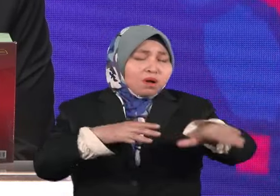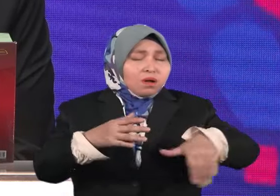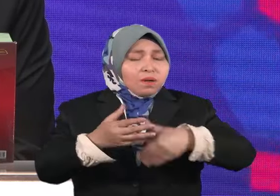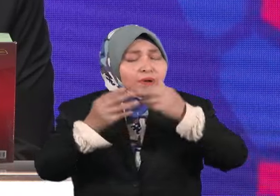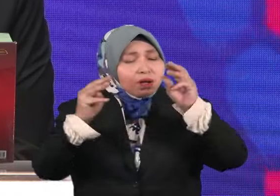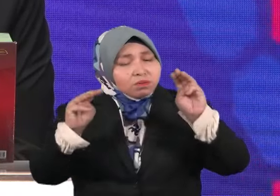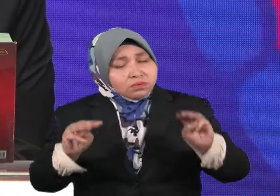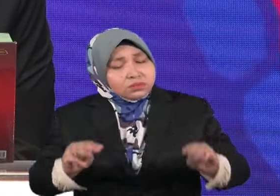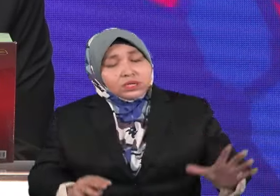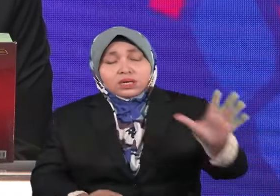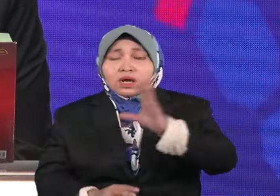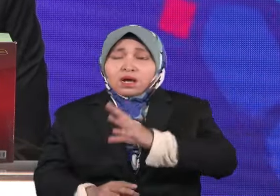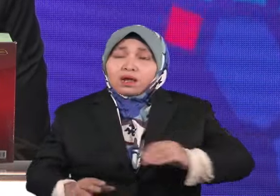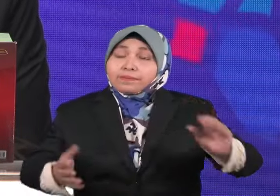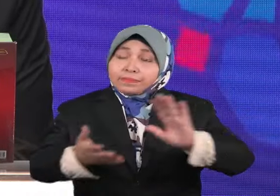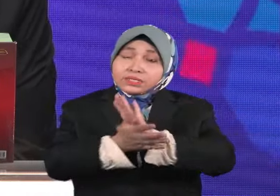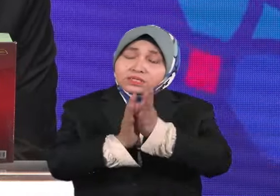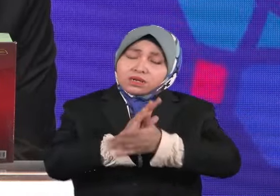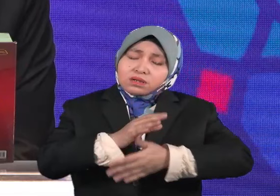للناس